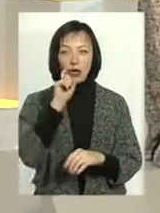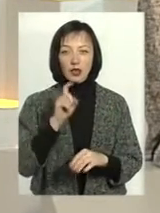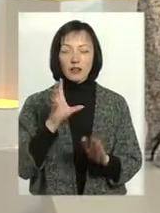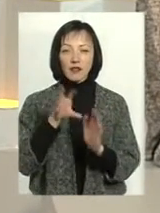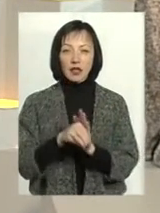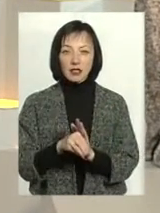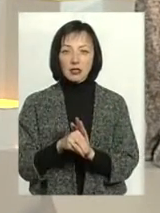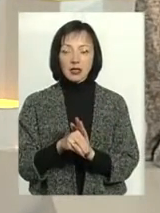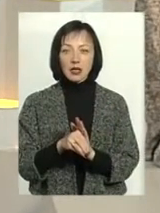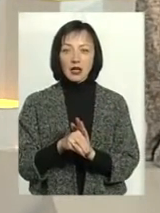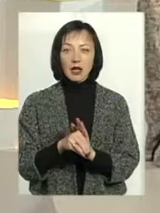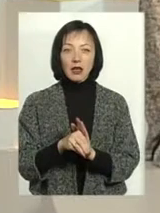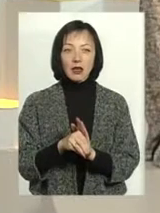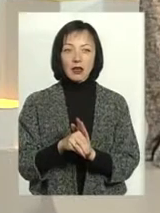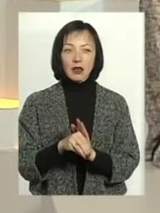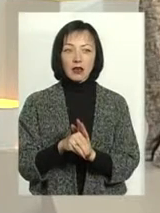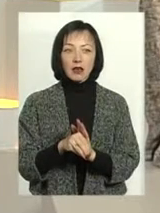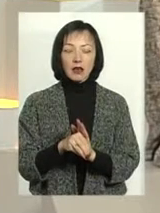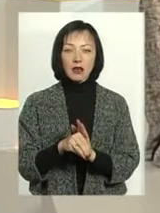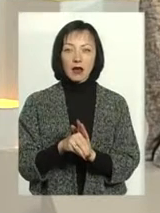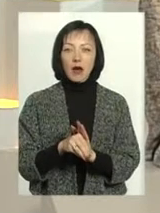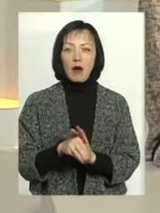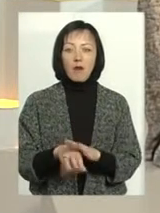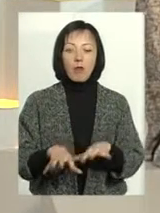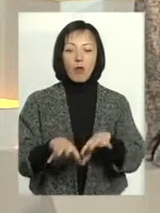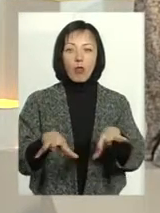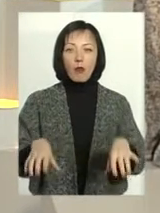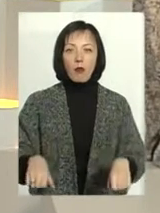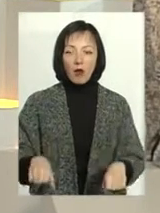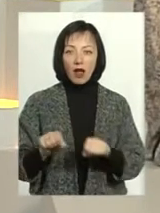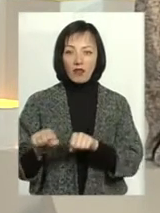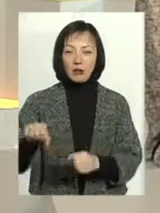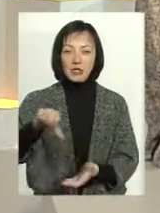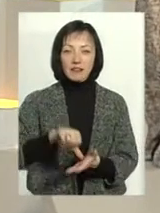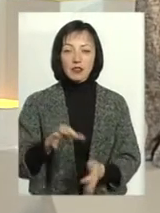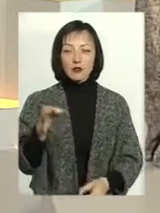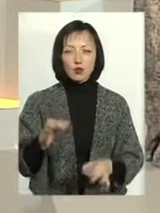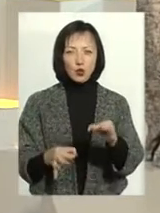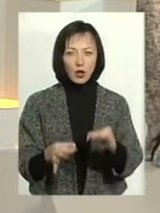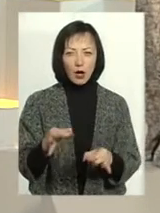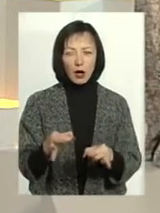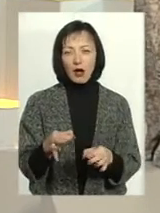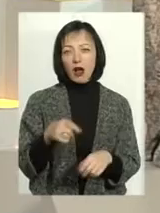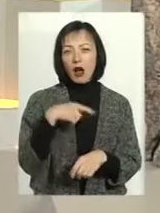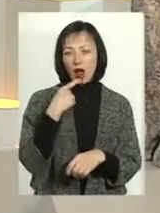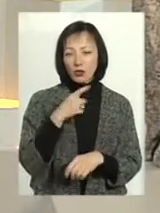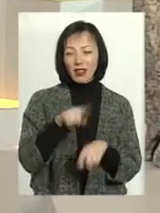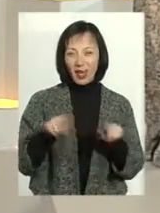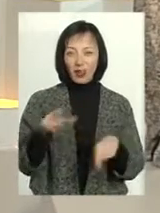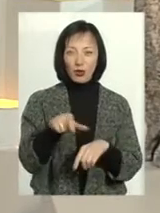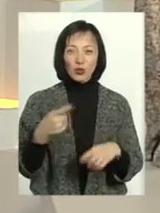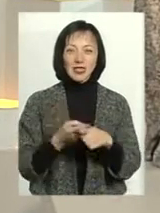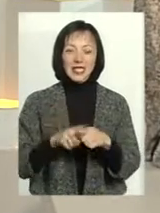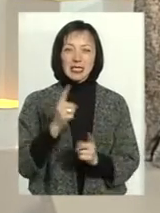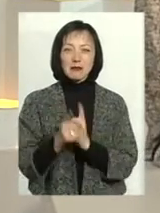внесені, які включають в себе запровадження монополії адвокатів на представництво в суді. Скептики стверджують, що такі